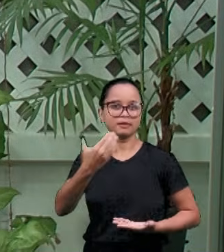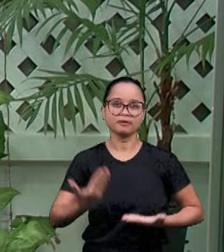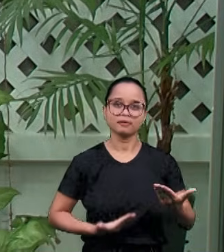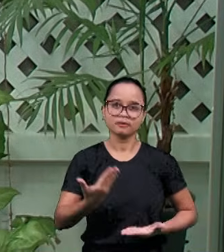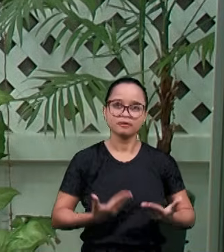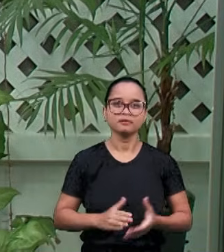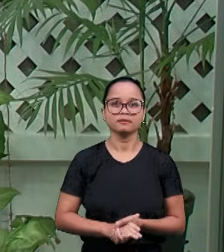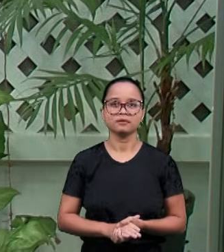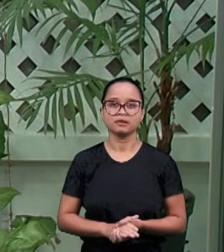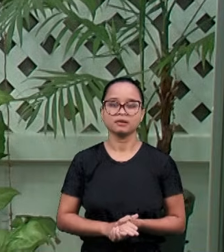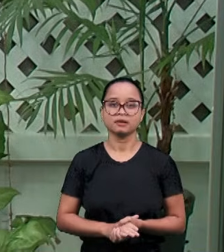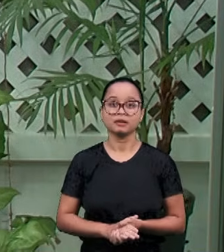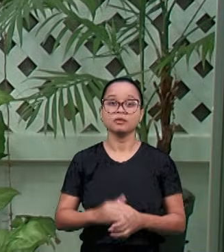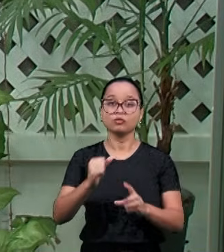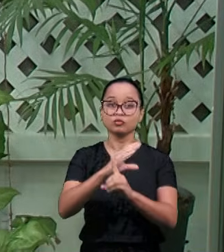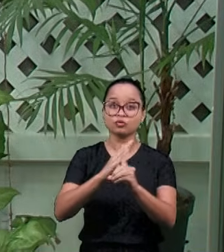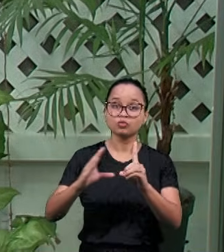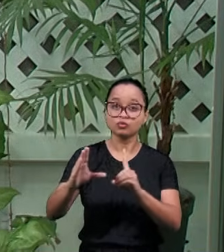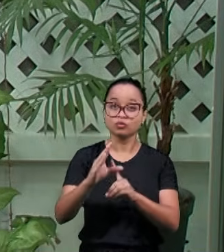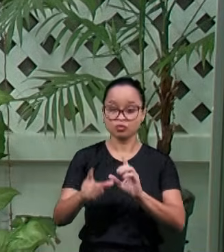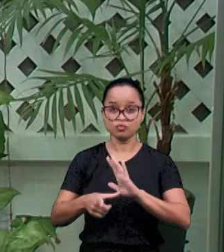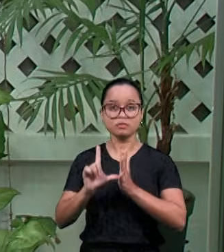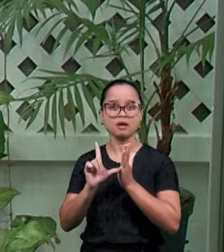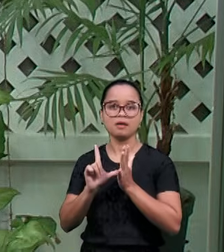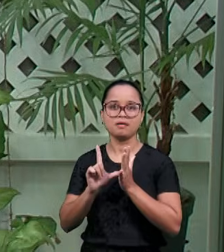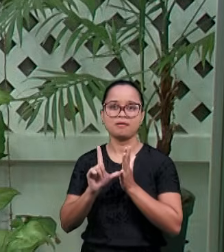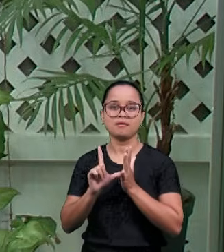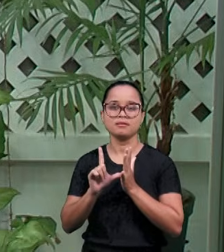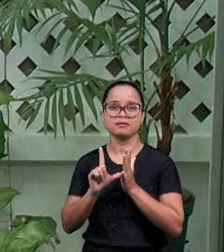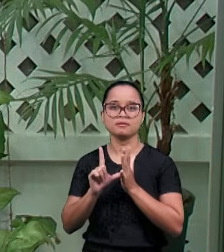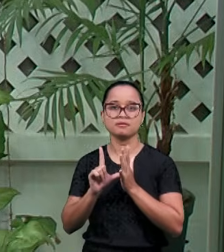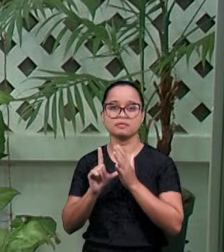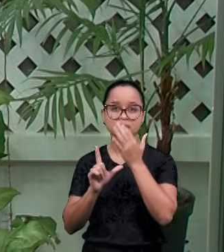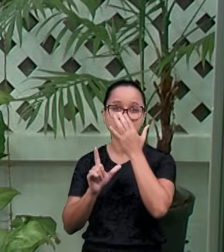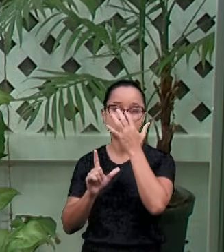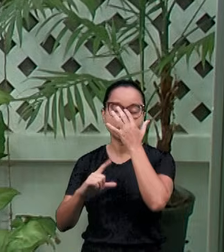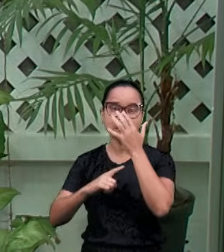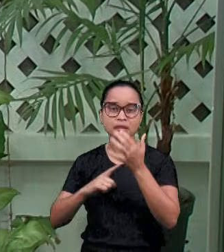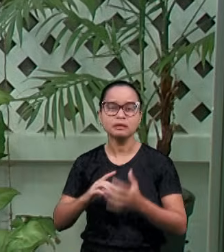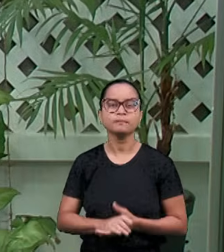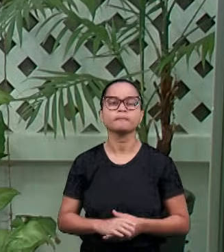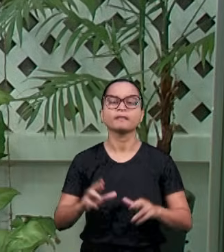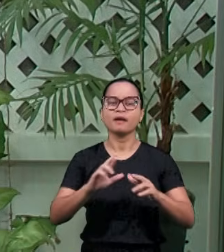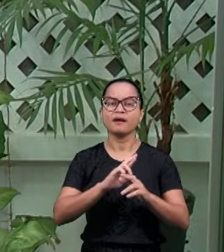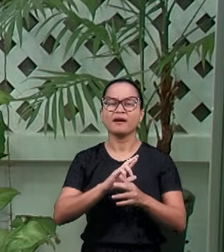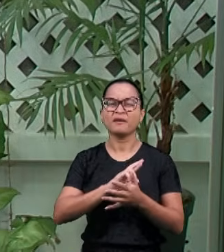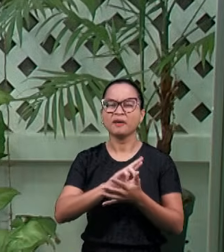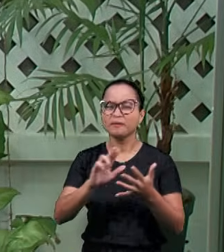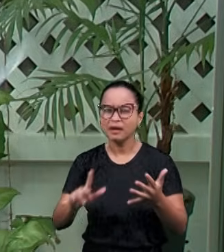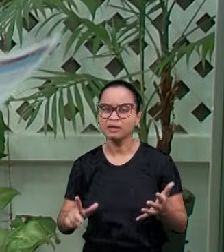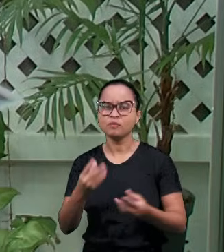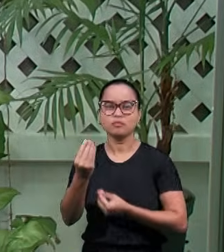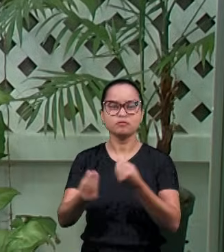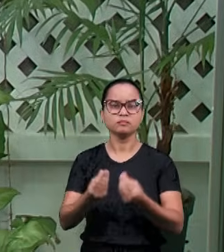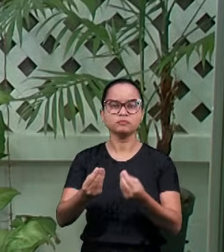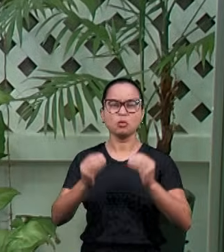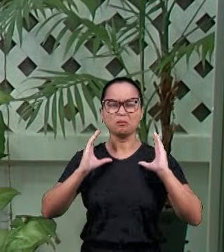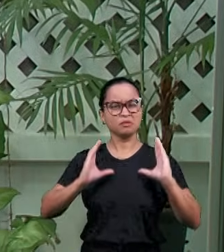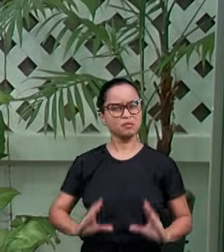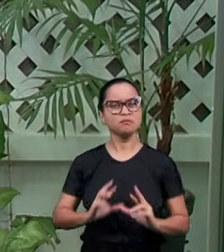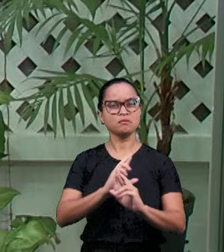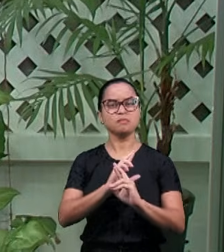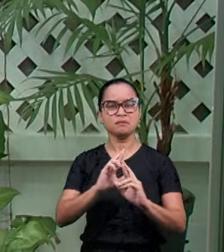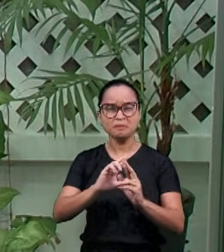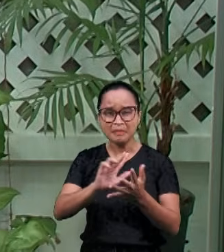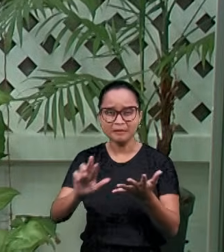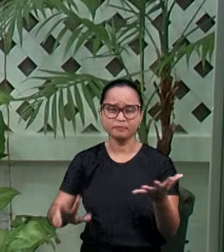Le pré-culte, il parle ici à propos du pré-culte. Et plusieurs commentaires ici, émerveillés.